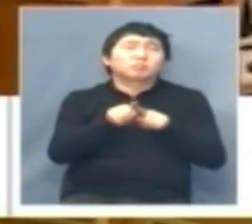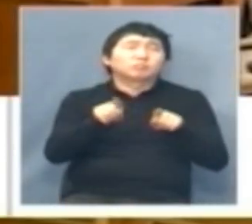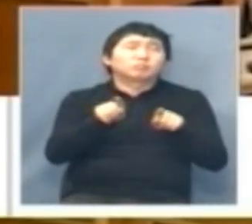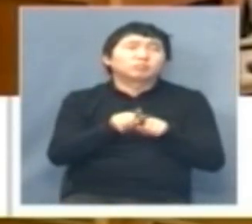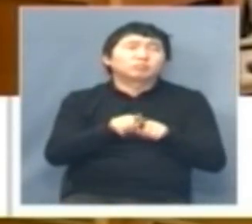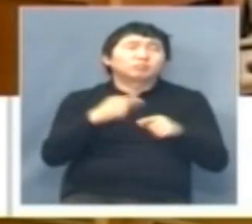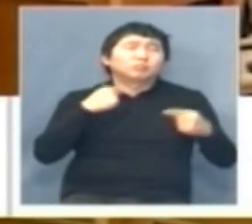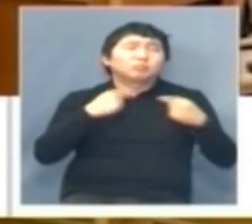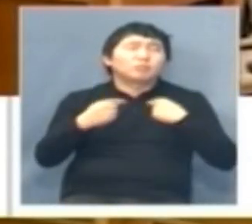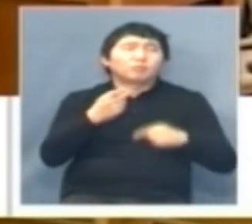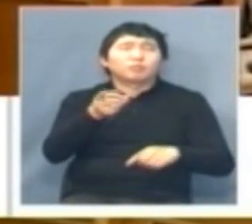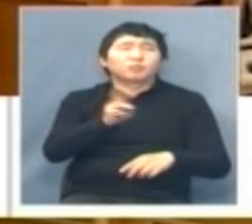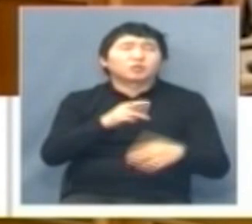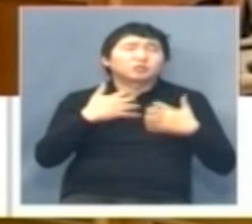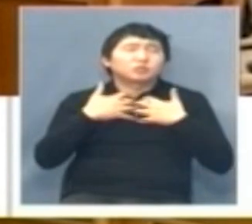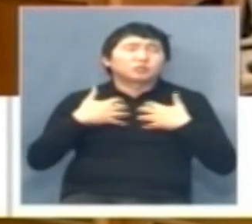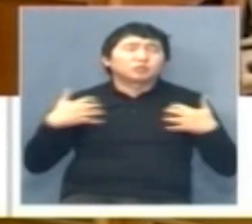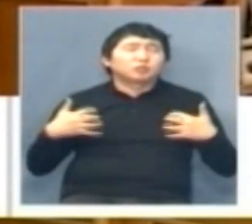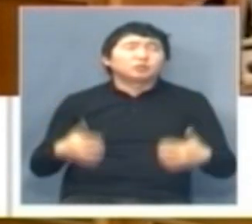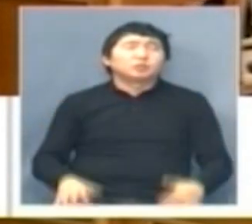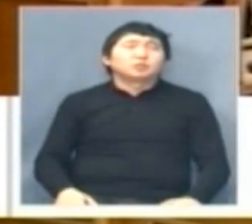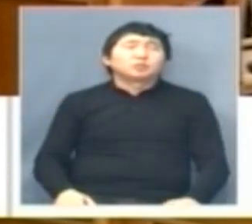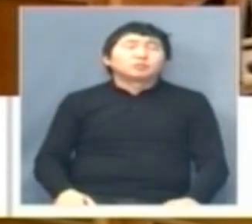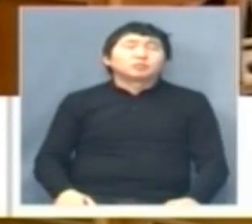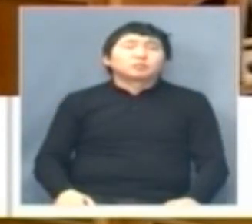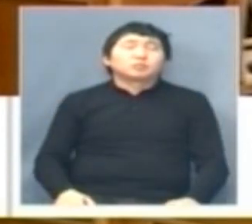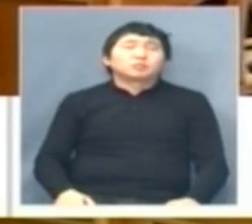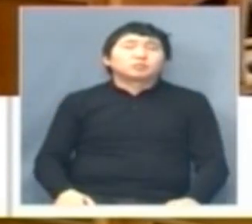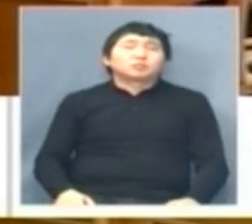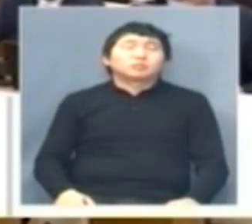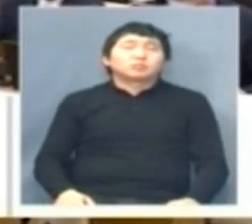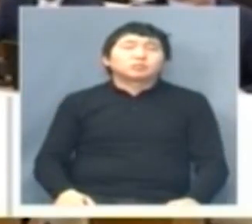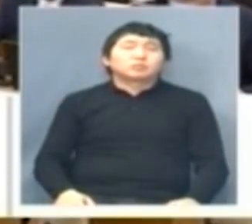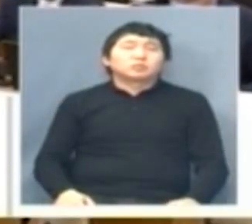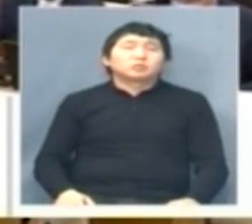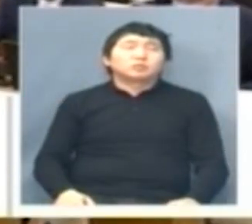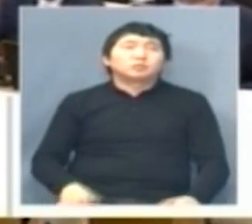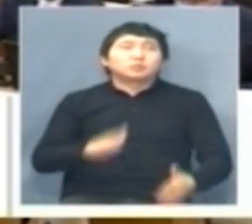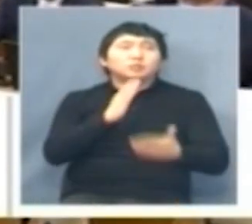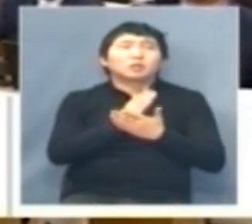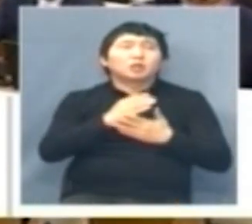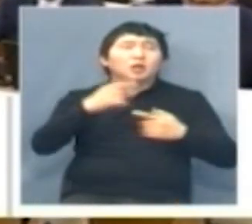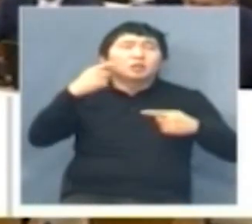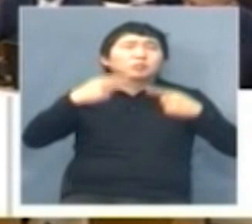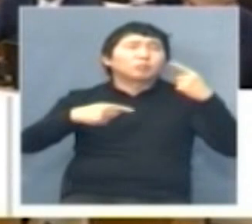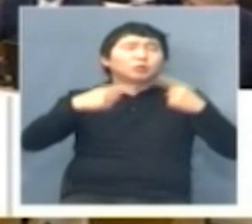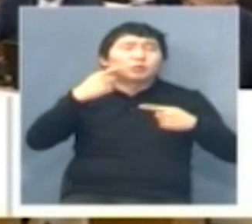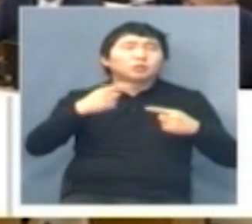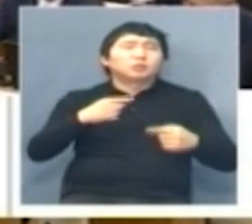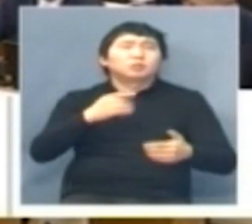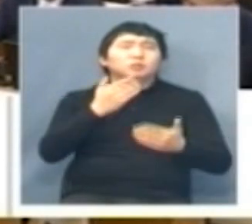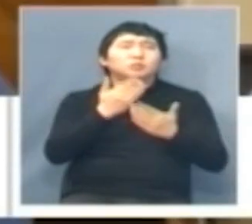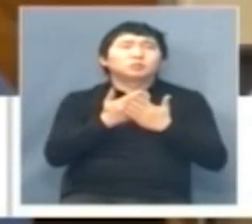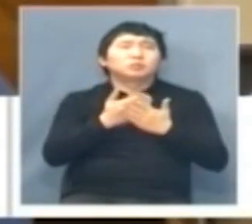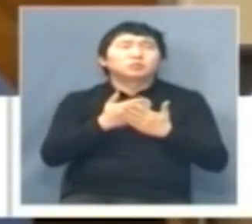нет. Если здесь мнение зоозащитников единое, то по некоторым пунктам возникают спорные моменты. Например, касательно запрета на выгул домашних